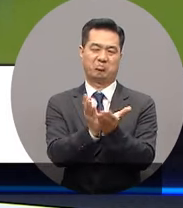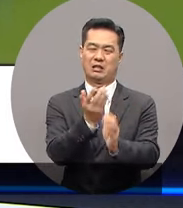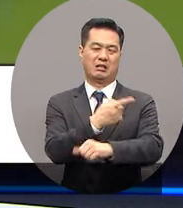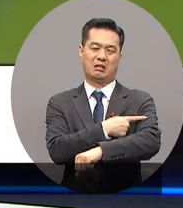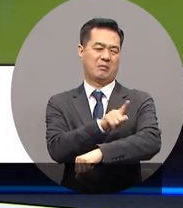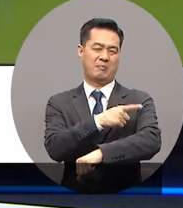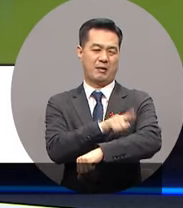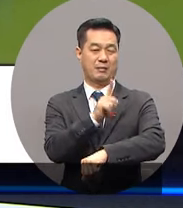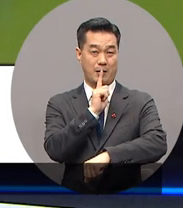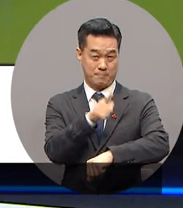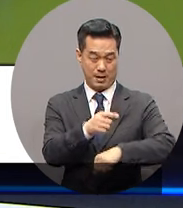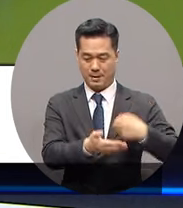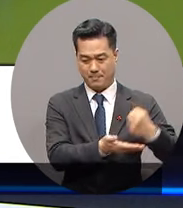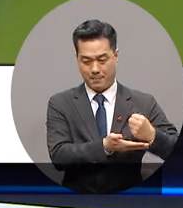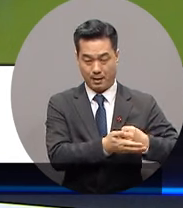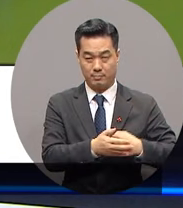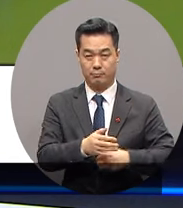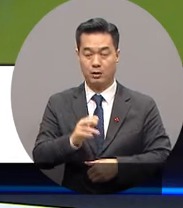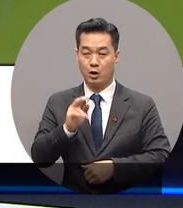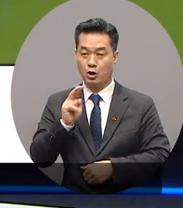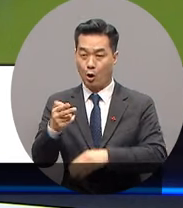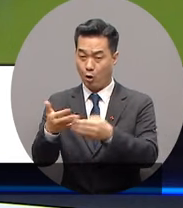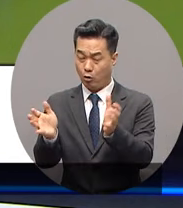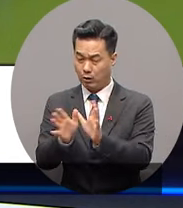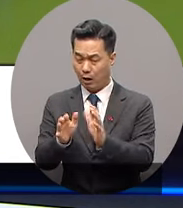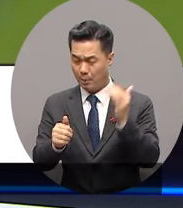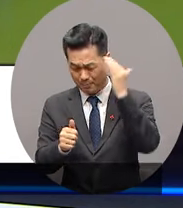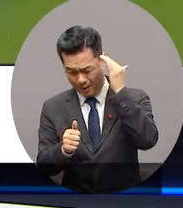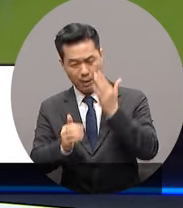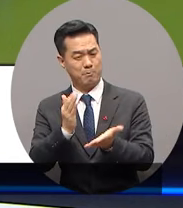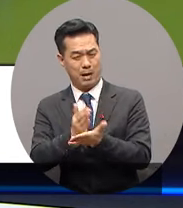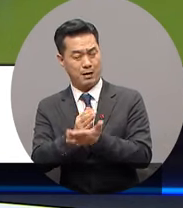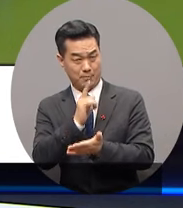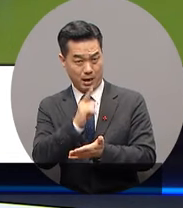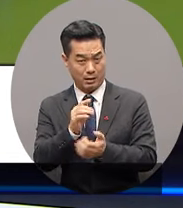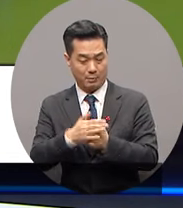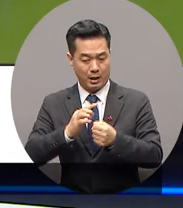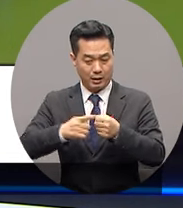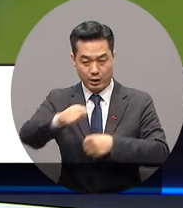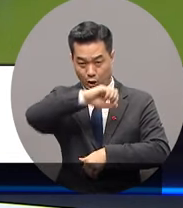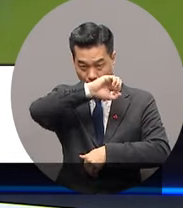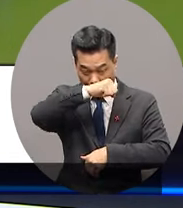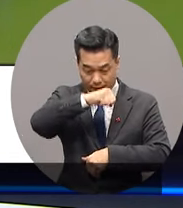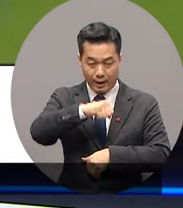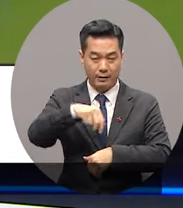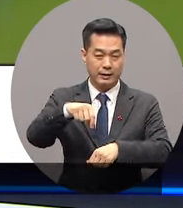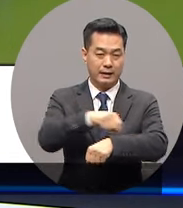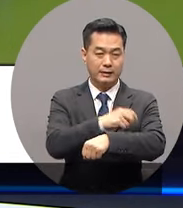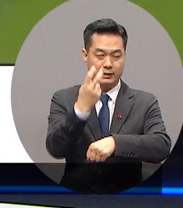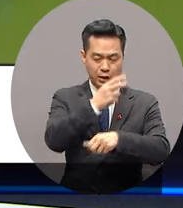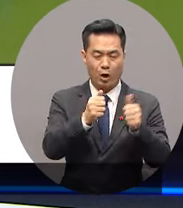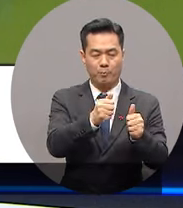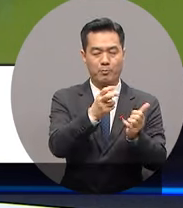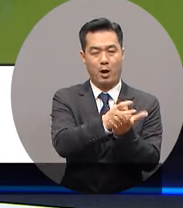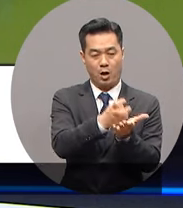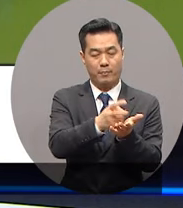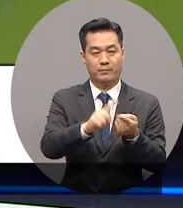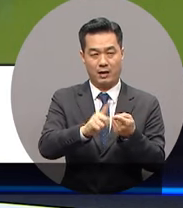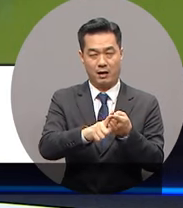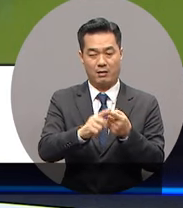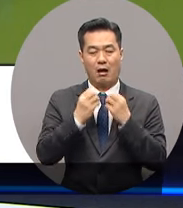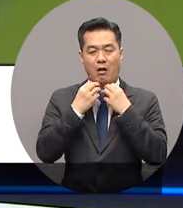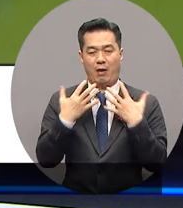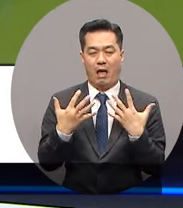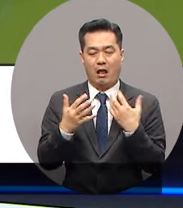야당과 국정 발목 잡기라는 여당의 힘겨루기 속에 내년 예산안과 쌍특검법 처리까지 겹치면서 연말